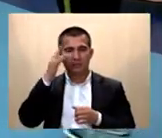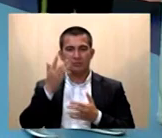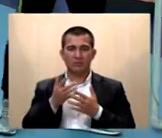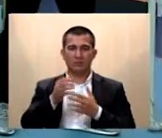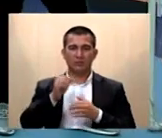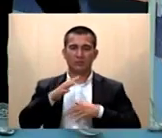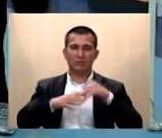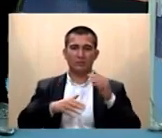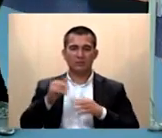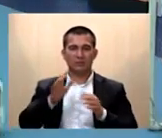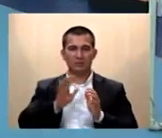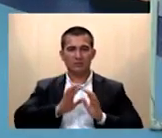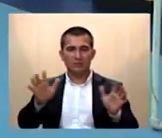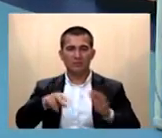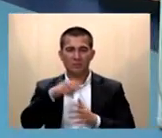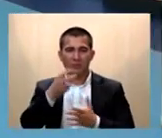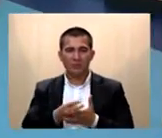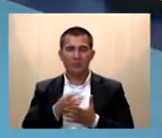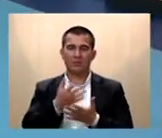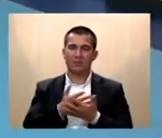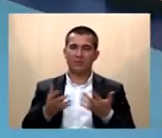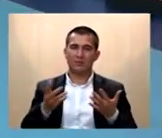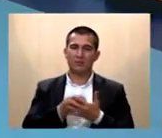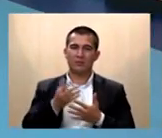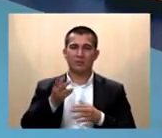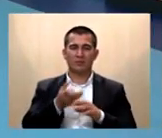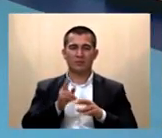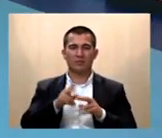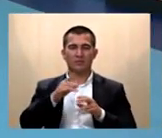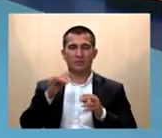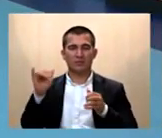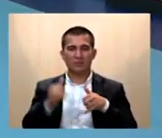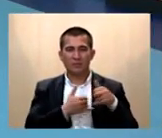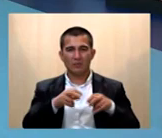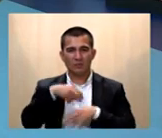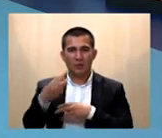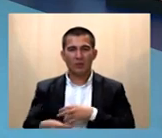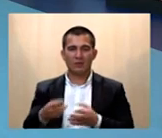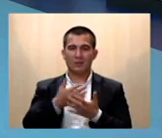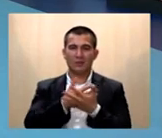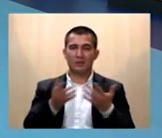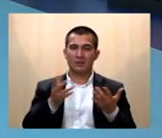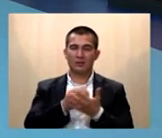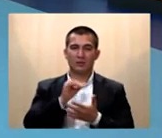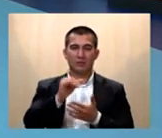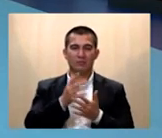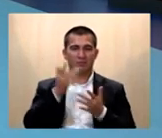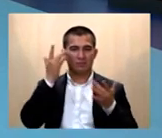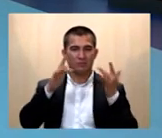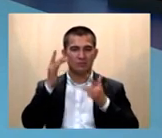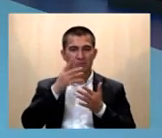bilan o'ynashlik yoki raqib jamoaning oyoq qismiga, qo'l qismiga zarba berish oqibatida